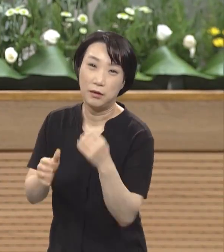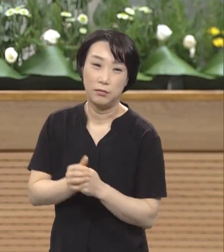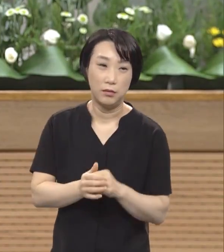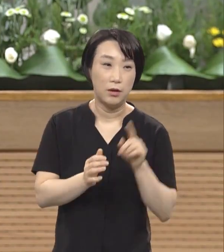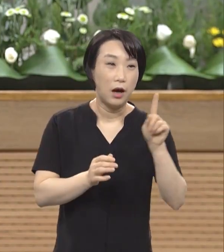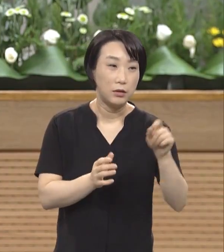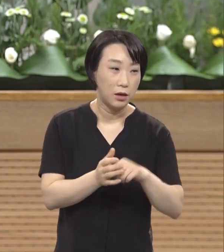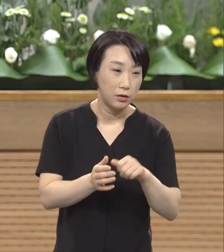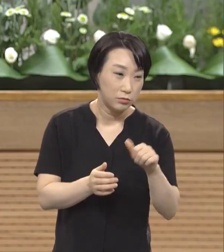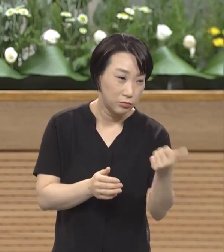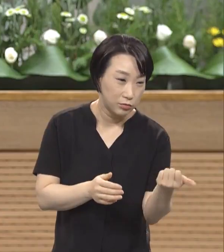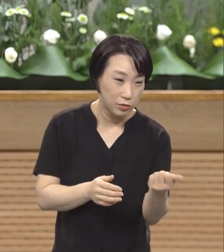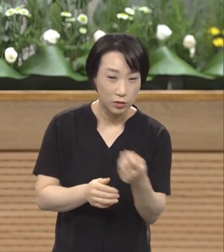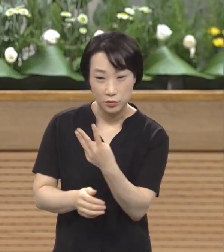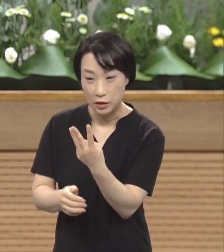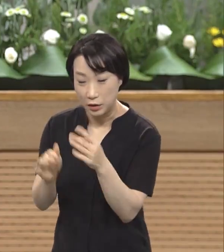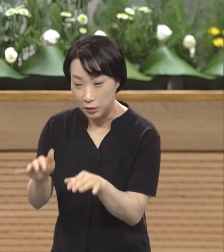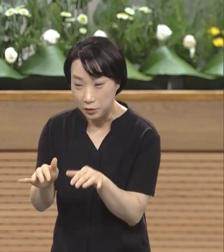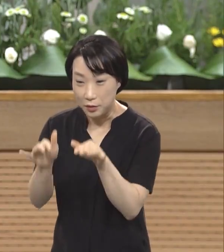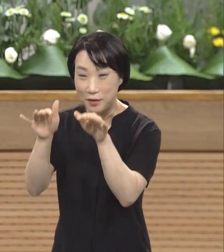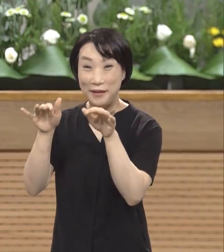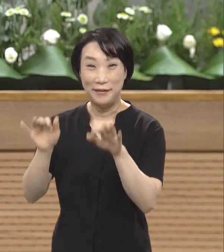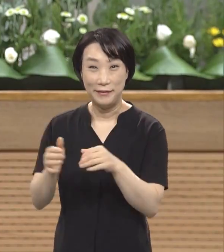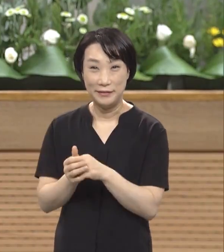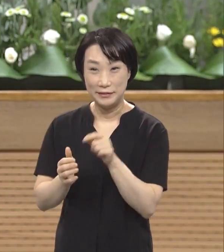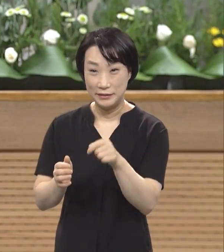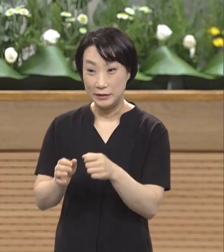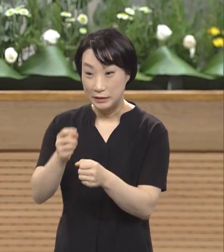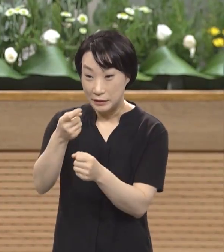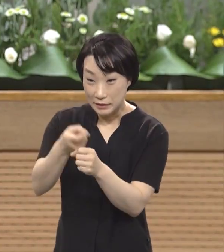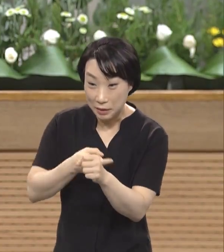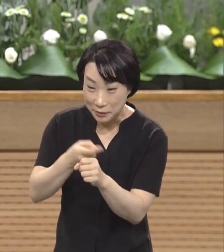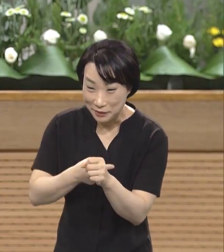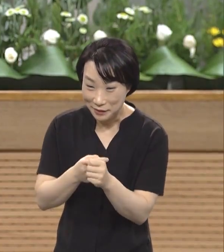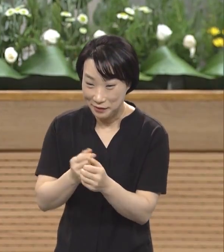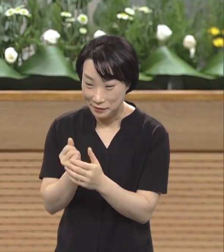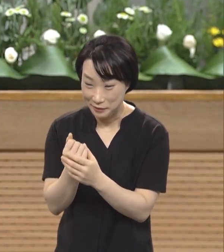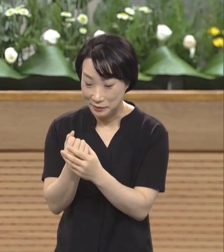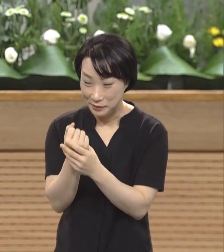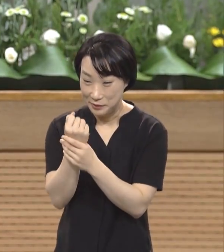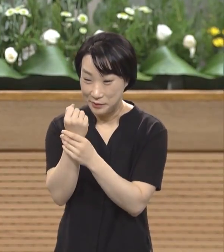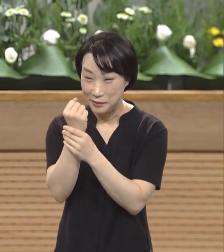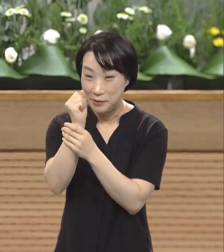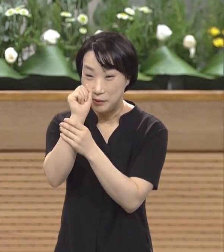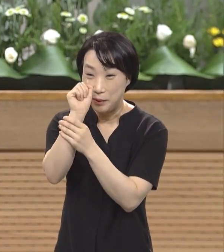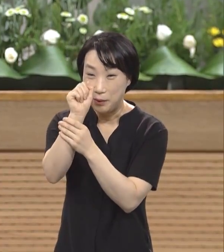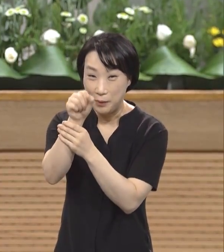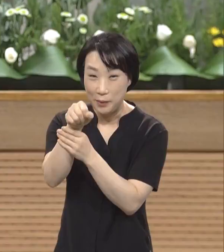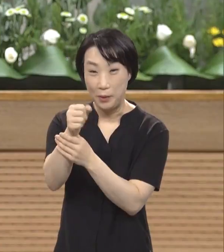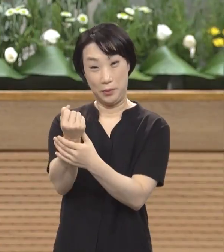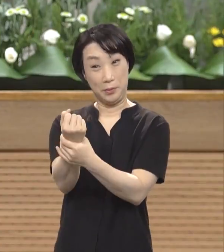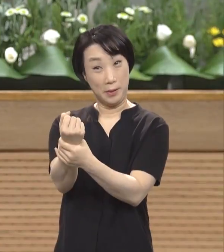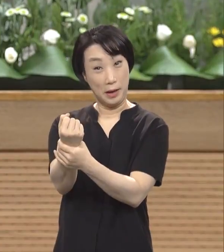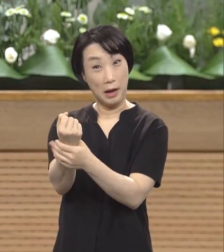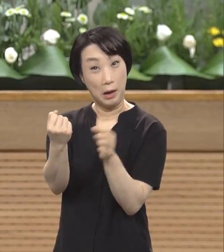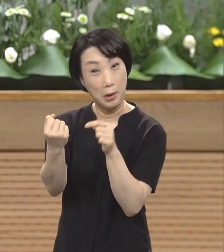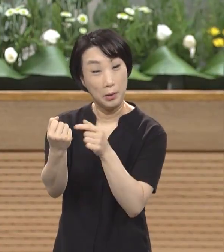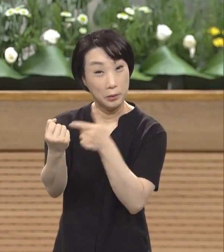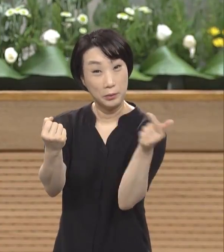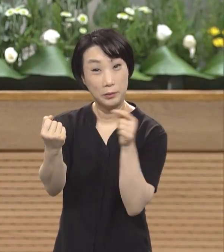3포기가 자랐는데 참외가 잘 익어서 이만큼 컸어요.